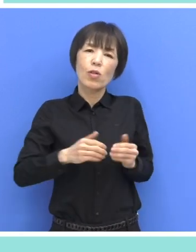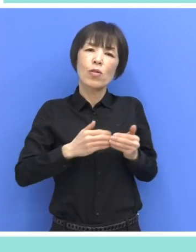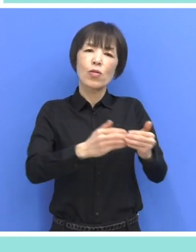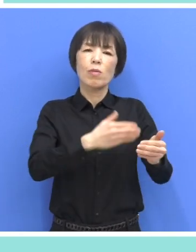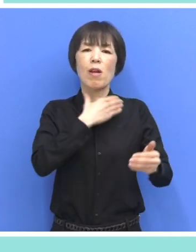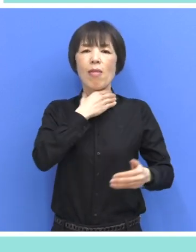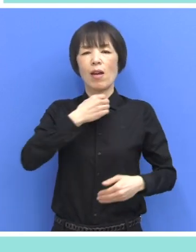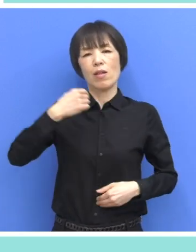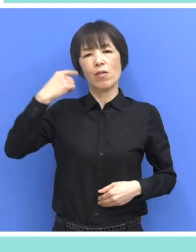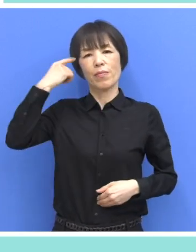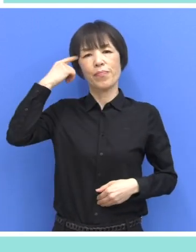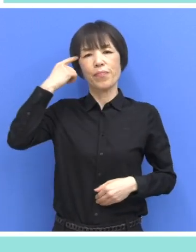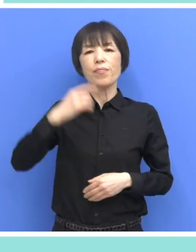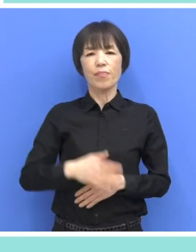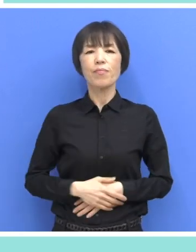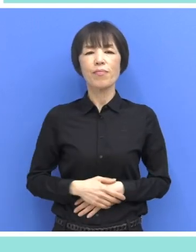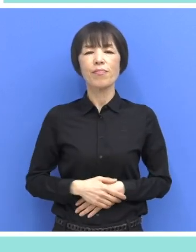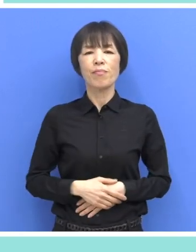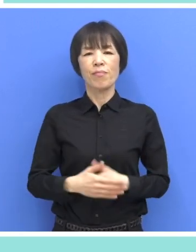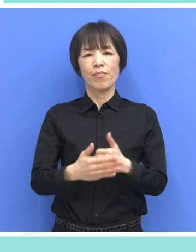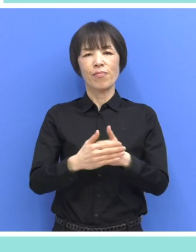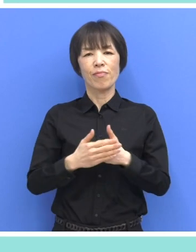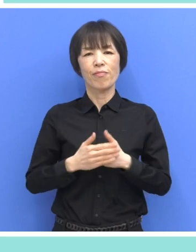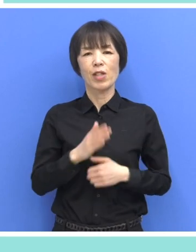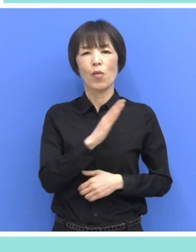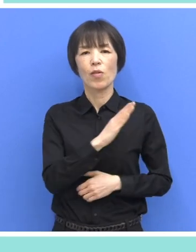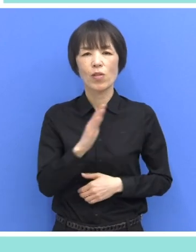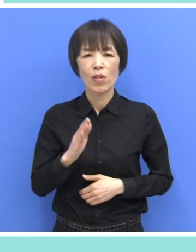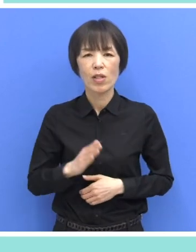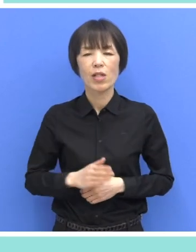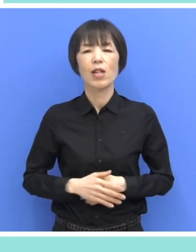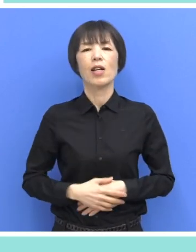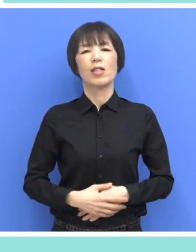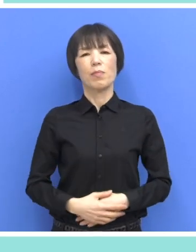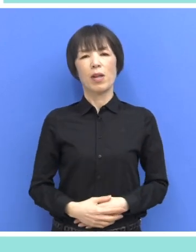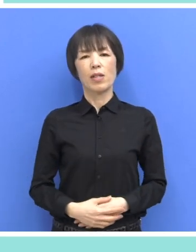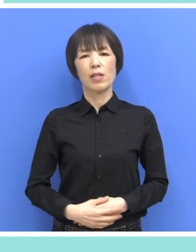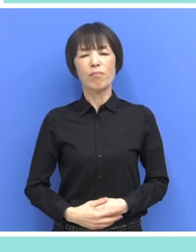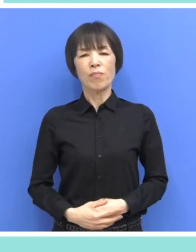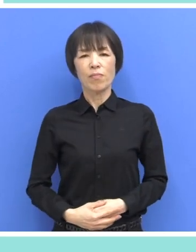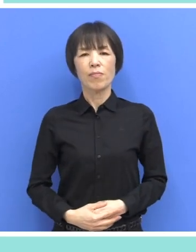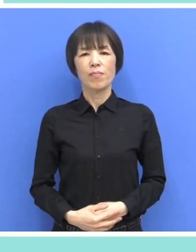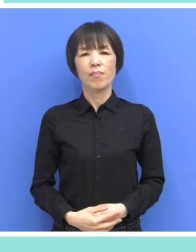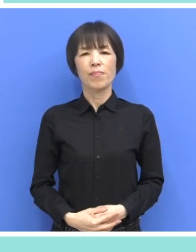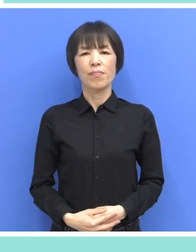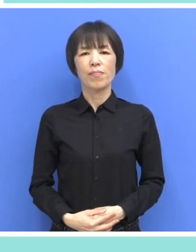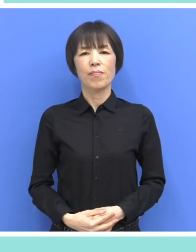めていきたい、作っていきたいと思っておりますので、ご理解ご協力をよろしくお願いいた